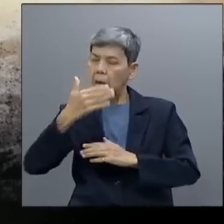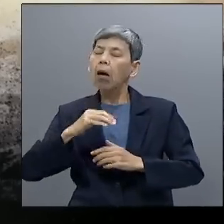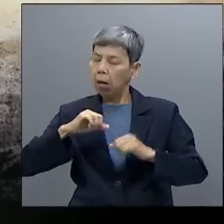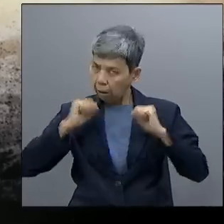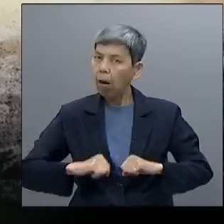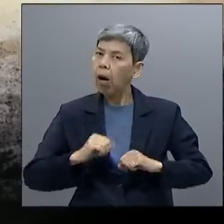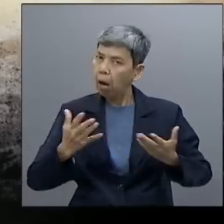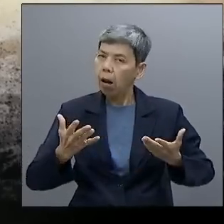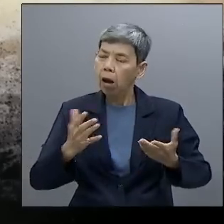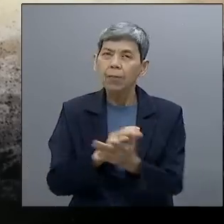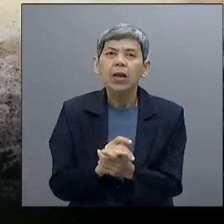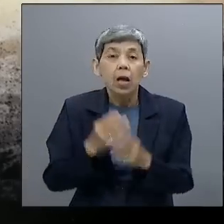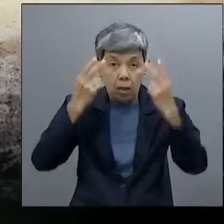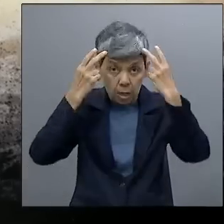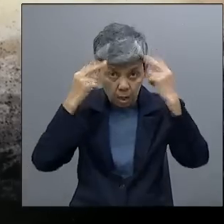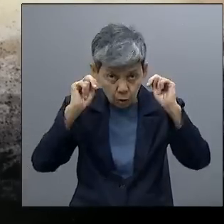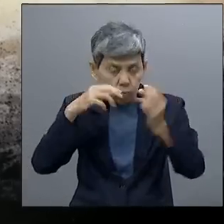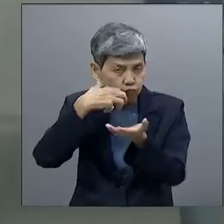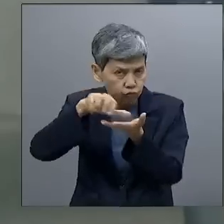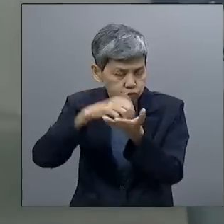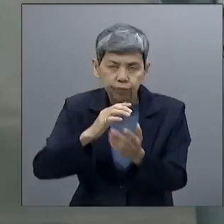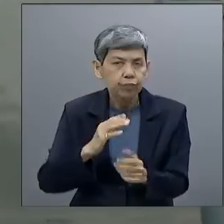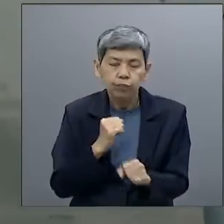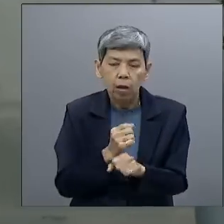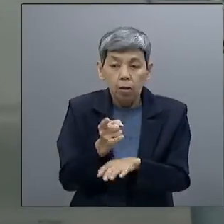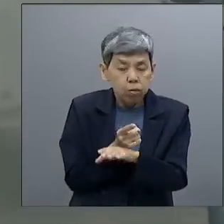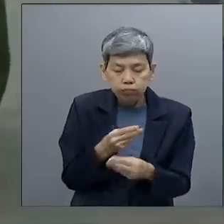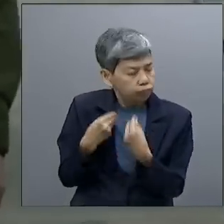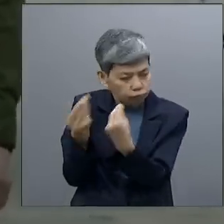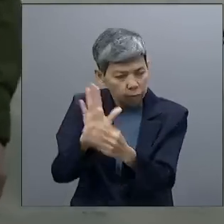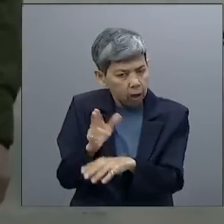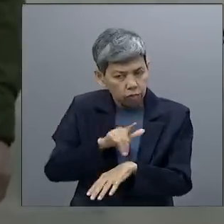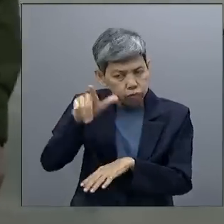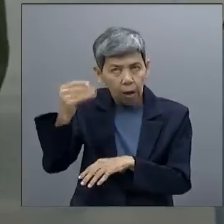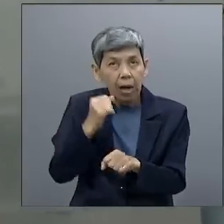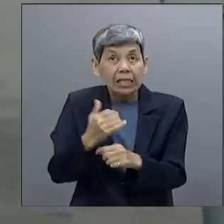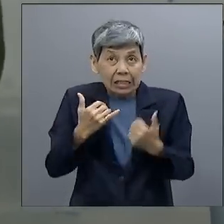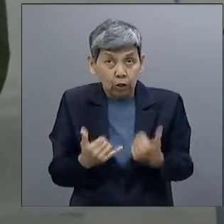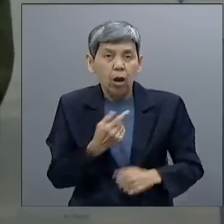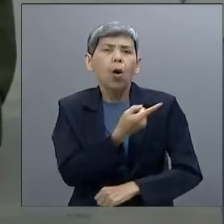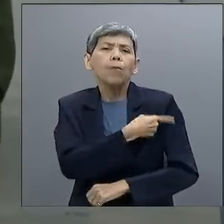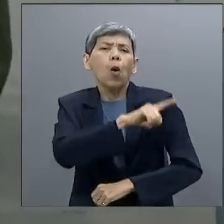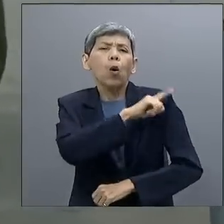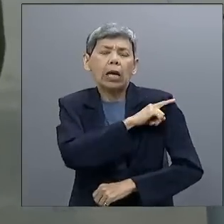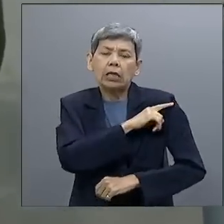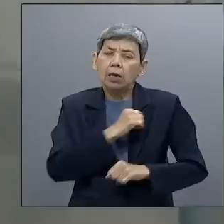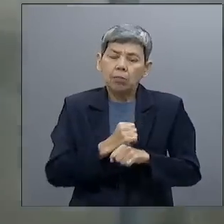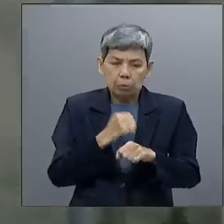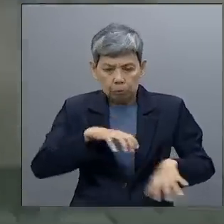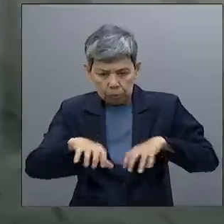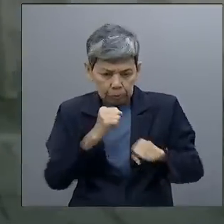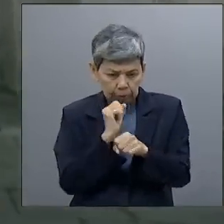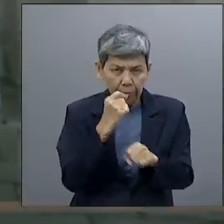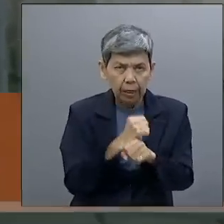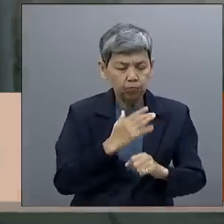และล่าสุดนายกรัฐมนตรีประกาศว่าจะไม่ส่งอาวุธให้กับยูเครนเพราะว่าตอนนี้โปแลนด์กำลังติดอาวุธที่ทันสมัย